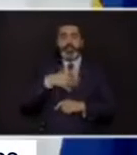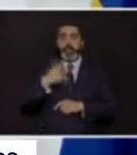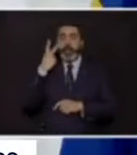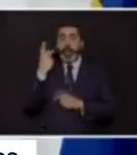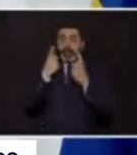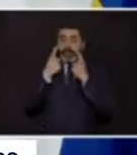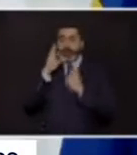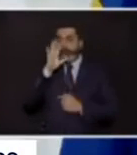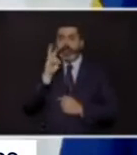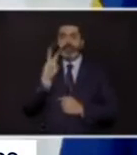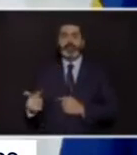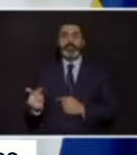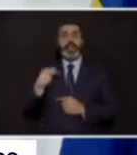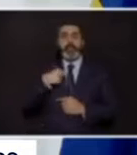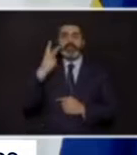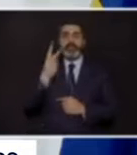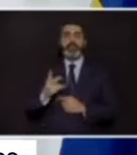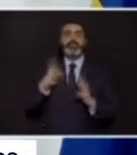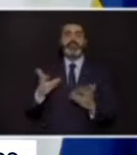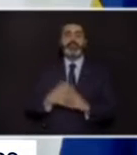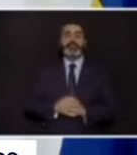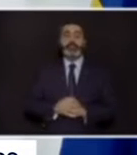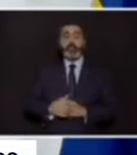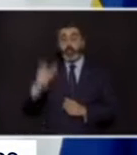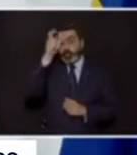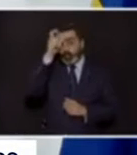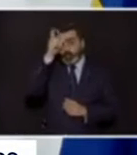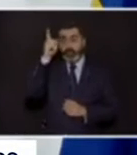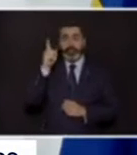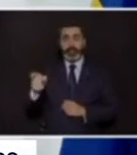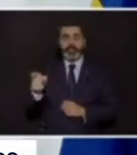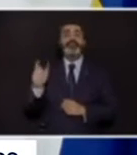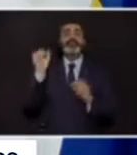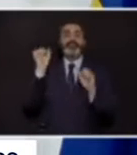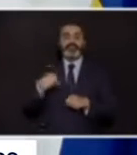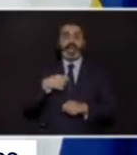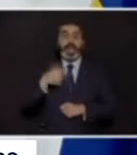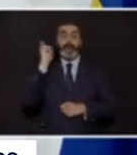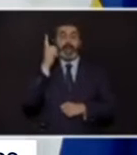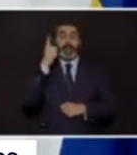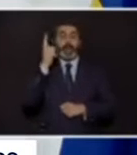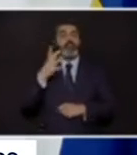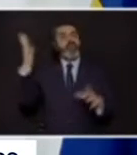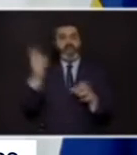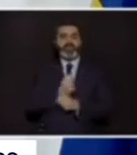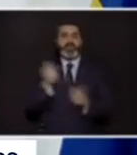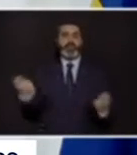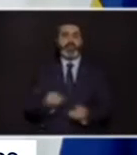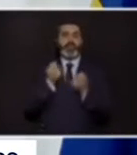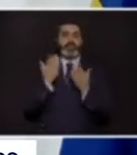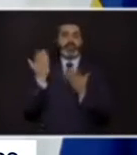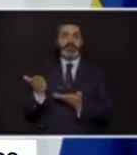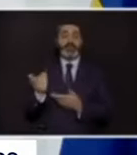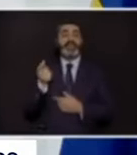αυτή είναι μία. Η Τουρκία κάνει πράξη την ομολογημένη απειλή της και επιχειρεί να στείλει